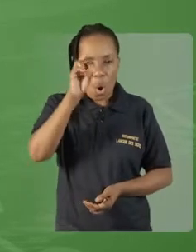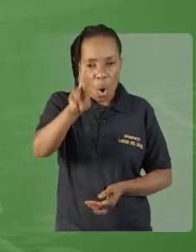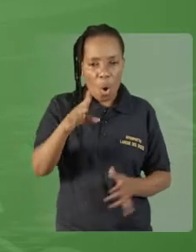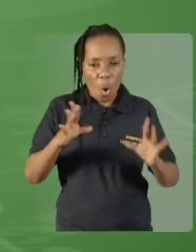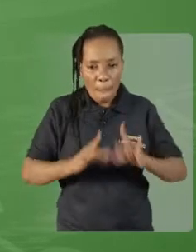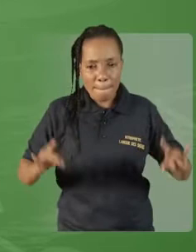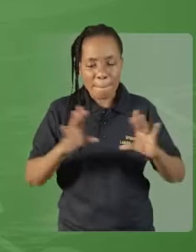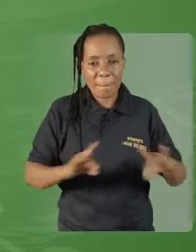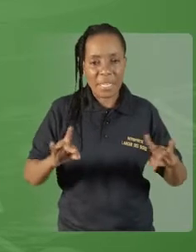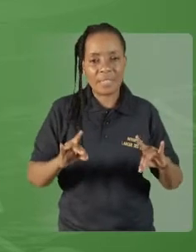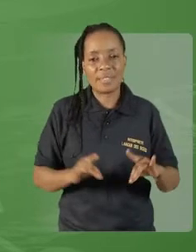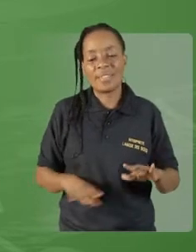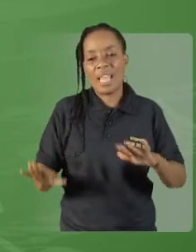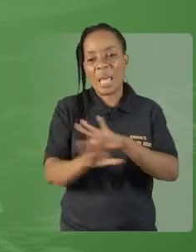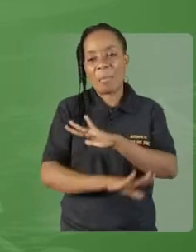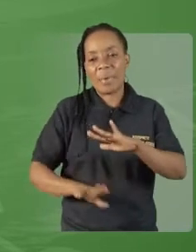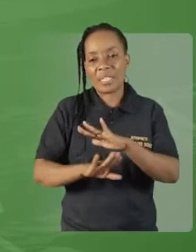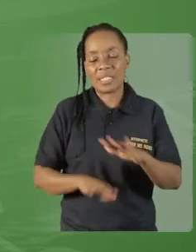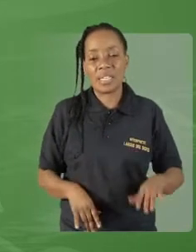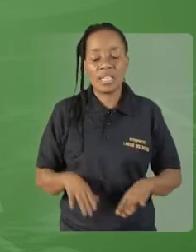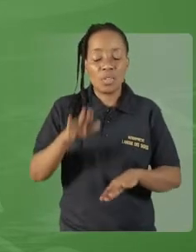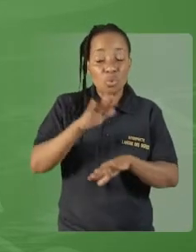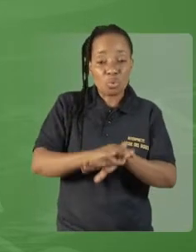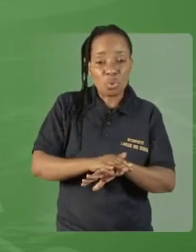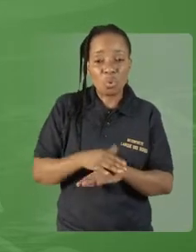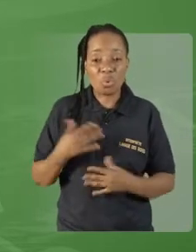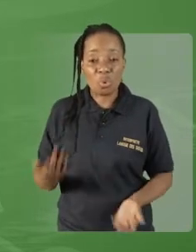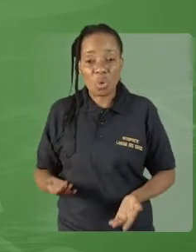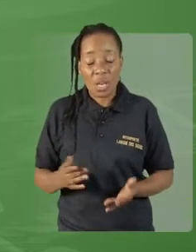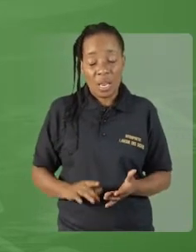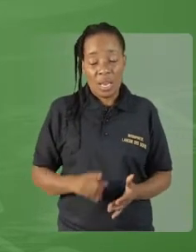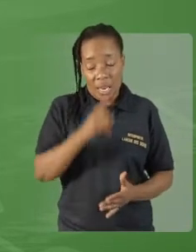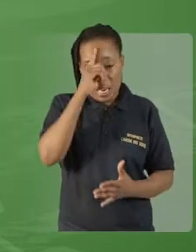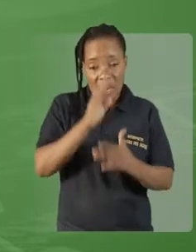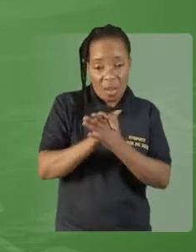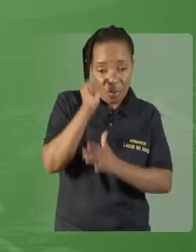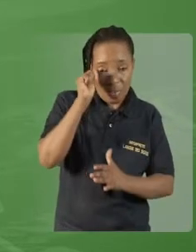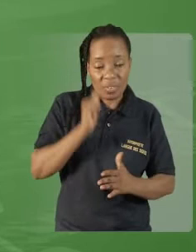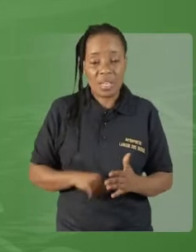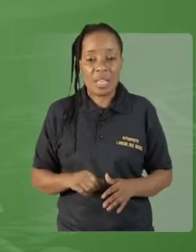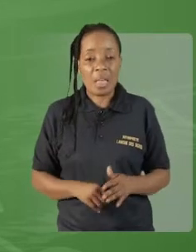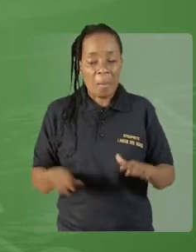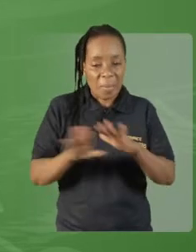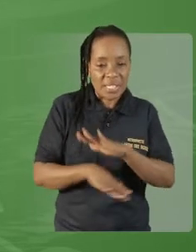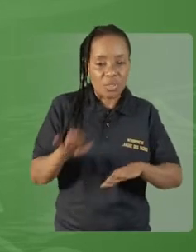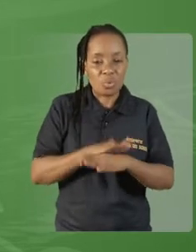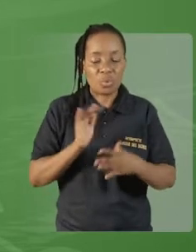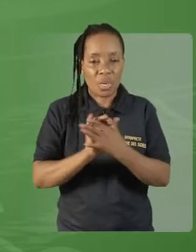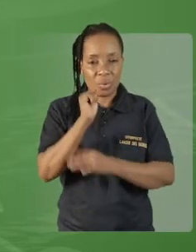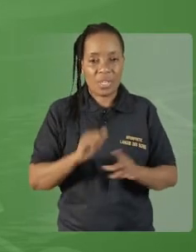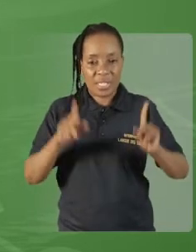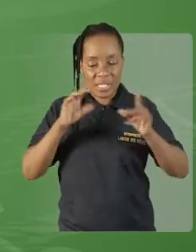mythe repose encore sur la croyance et donc sur la foi.